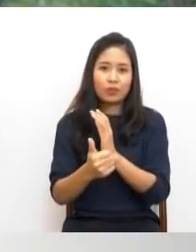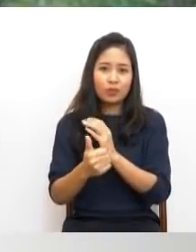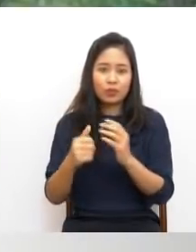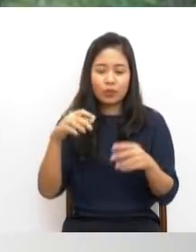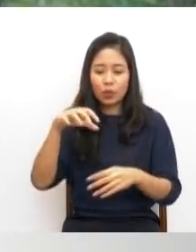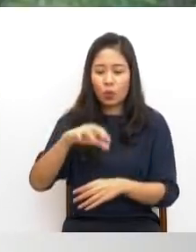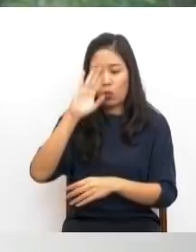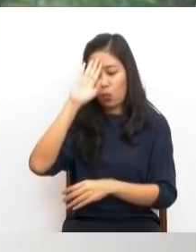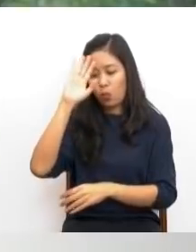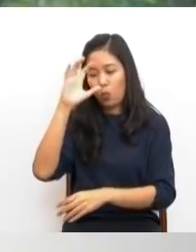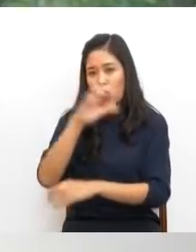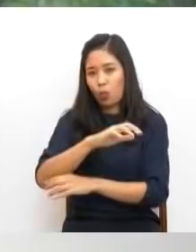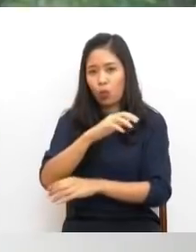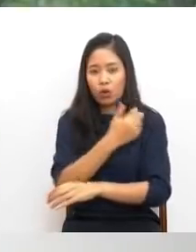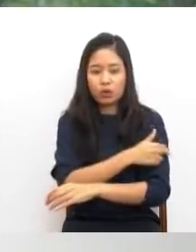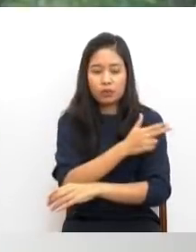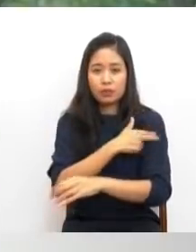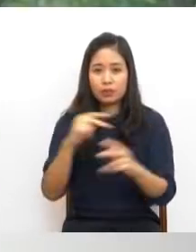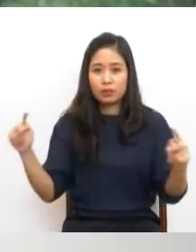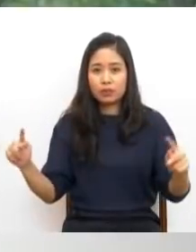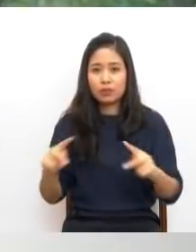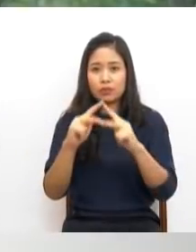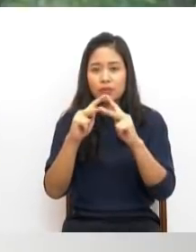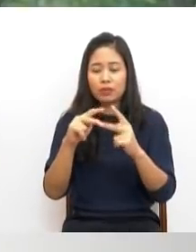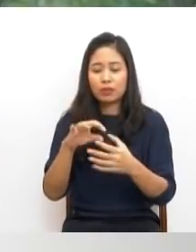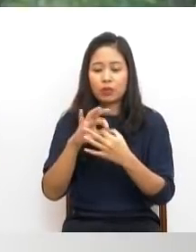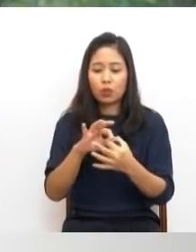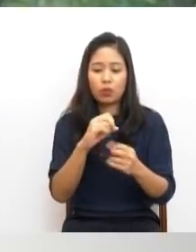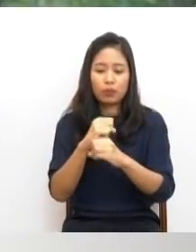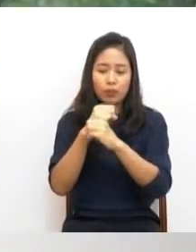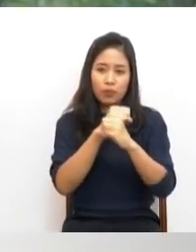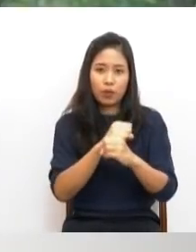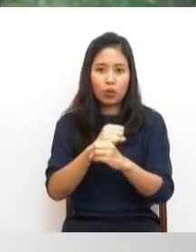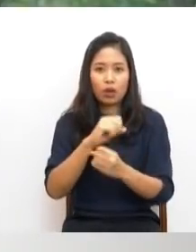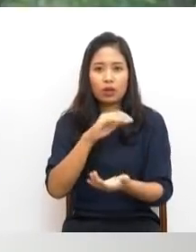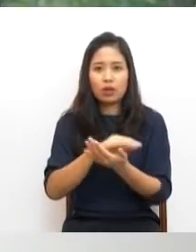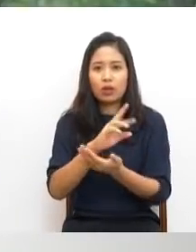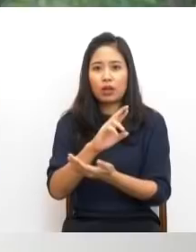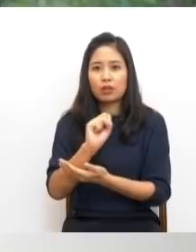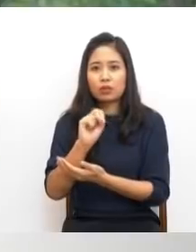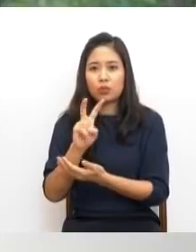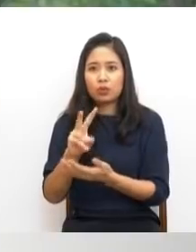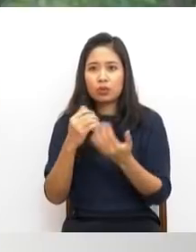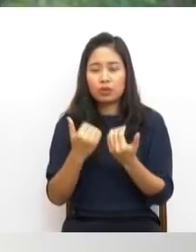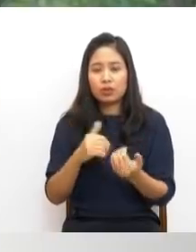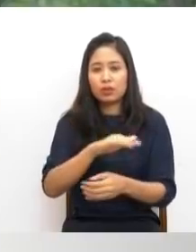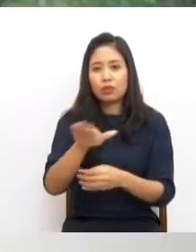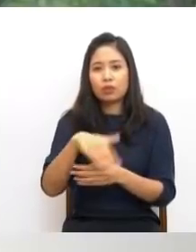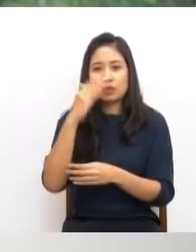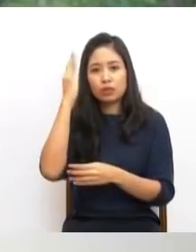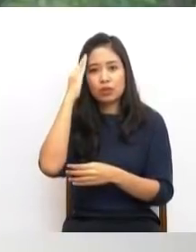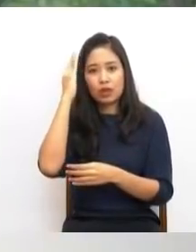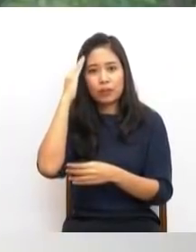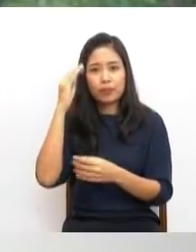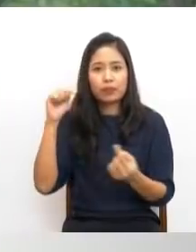คกระทรวงสาธารณสุขนะคะอย่างที่แนวทางการป้องกันค่ะที่คุณหมอได้นำเรียนให้กับท่านผู้ชมในการผู้เช้าข่าวสพได้รับทราบนะคะตั้งแต่